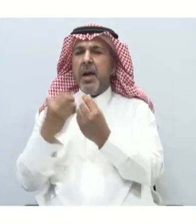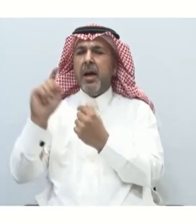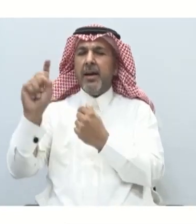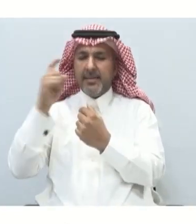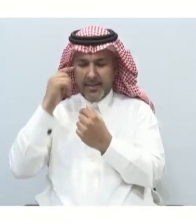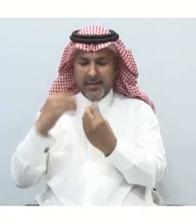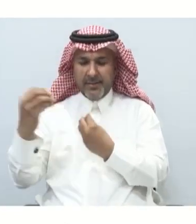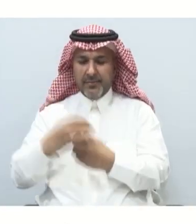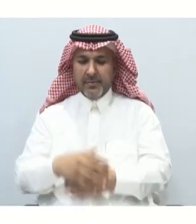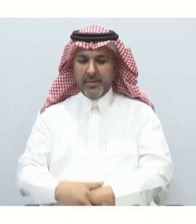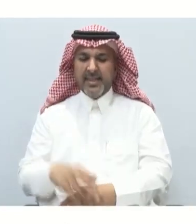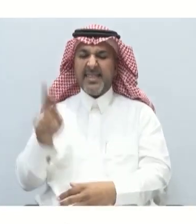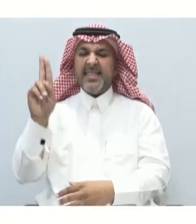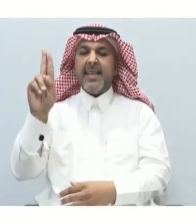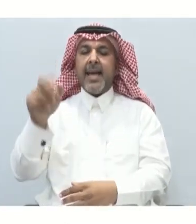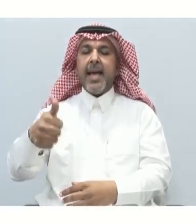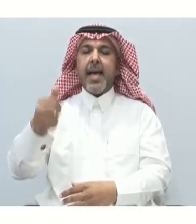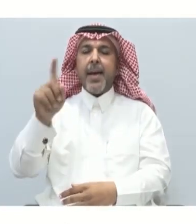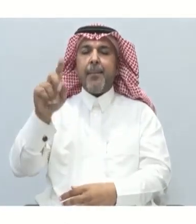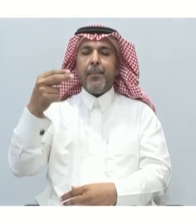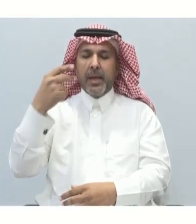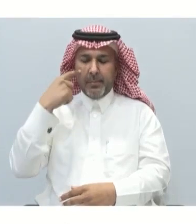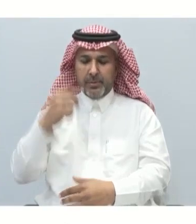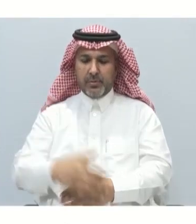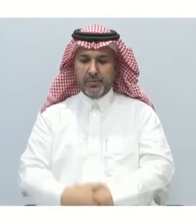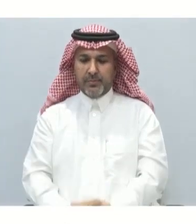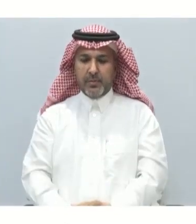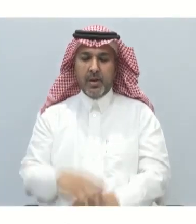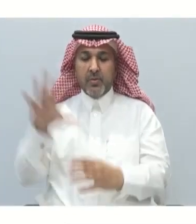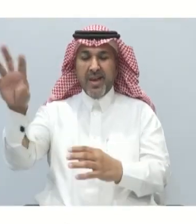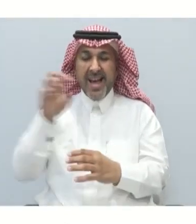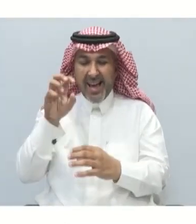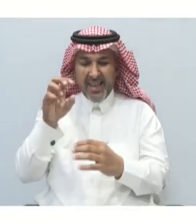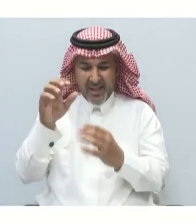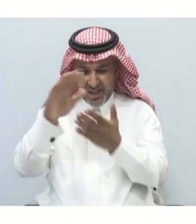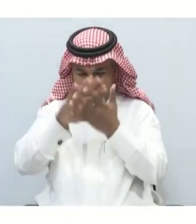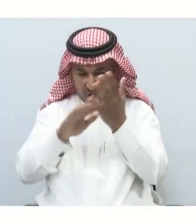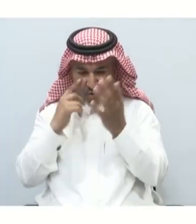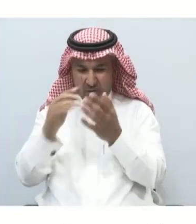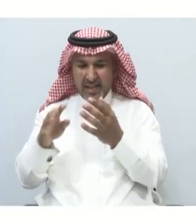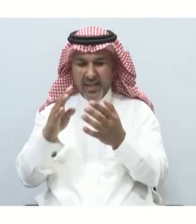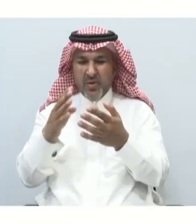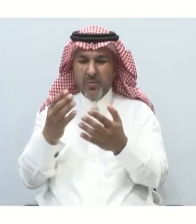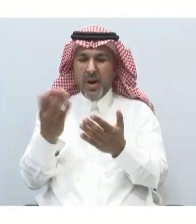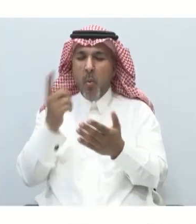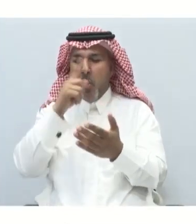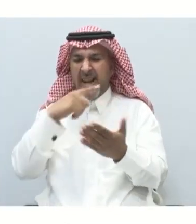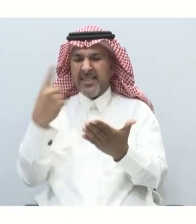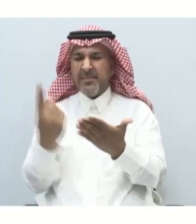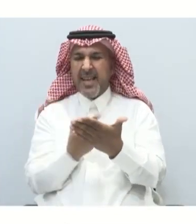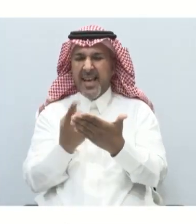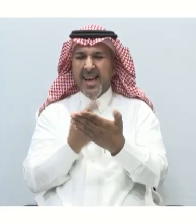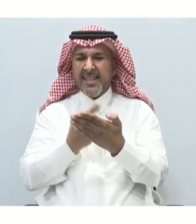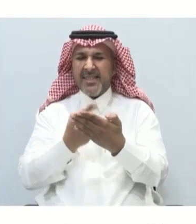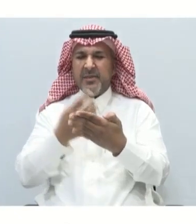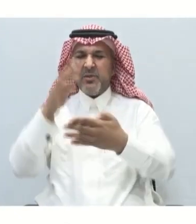البيانات ونفسر العلاقه بين المتغيرين لاحظ معي اخي الكريم انه اذا كان عندك